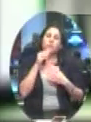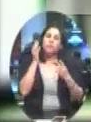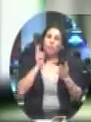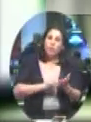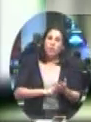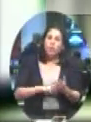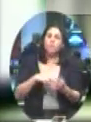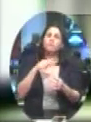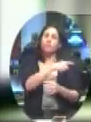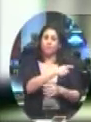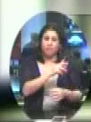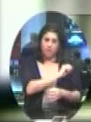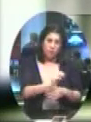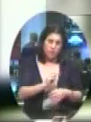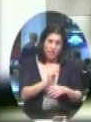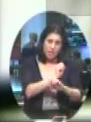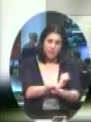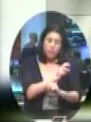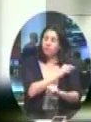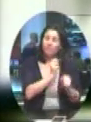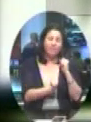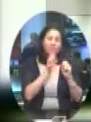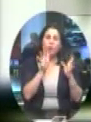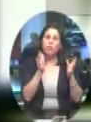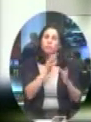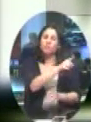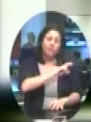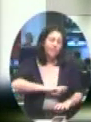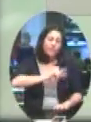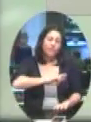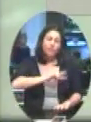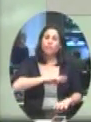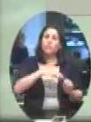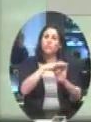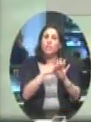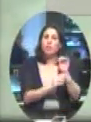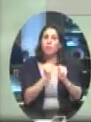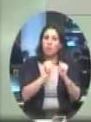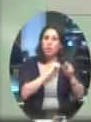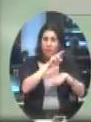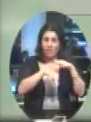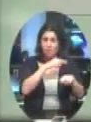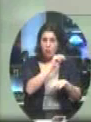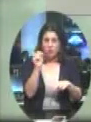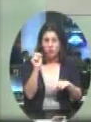סוגיית האסירים היא סוגיה כאובה וקשה מנסו, האסירים סובלים מתנאים קשים, והטיפול בנושא זה הוא